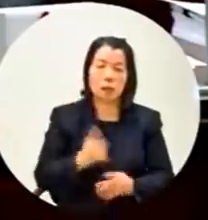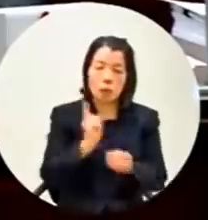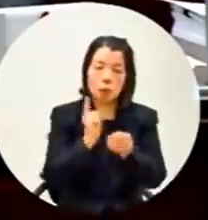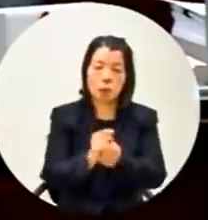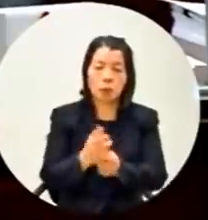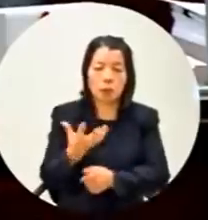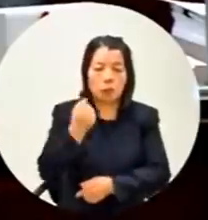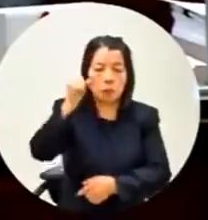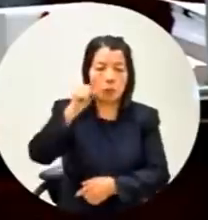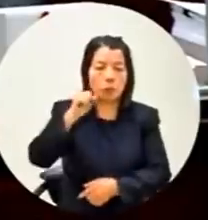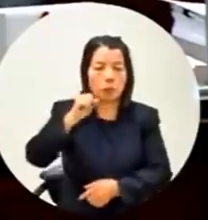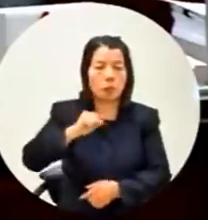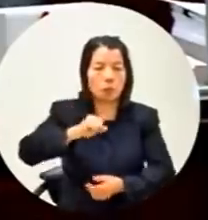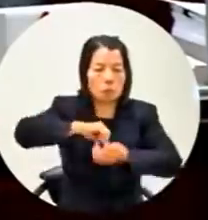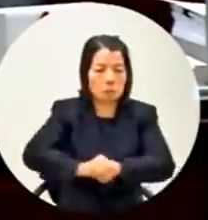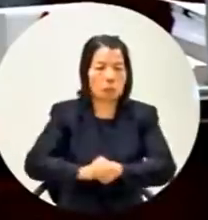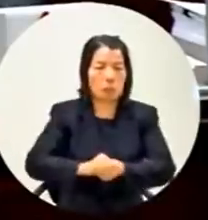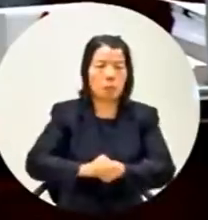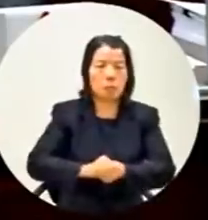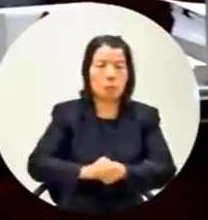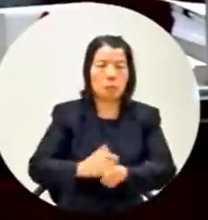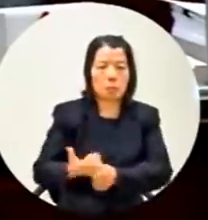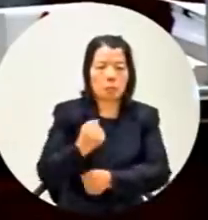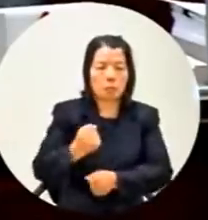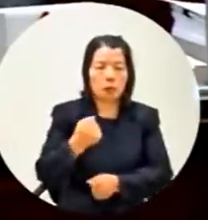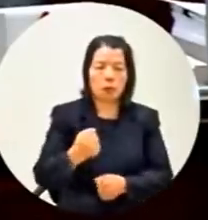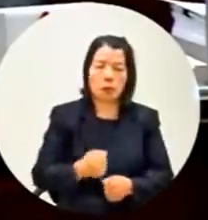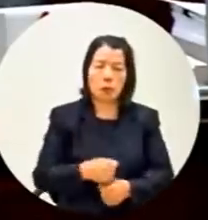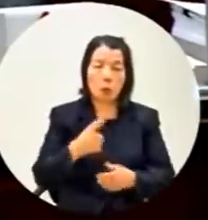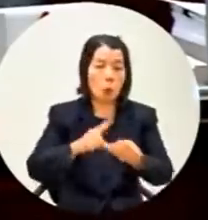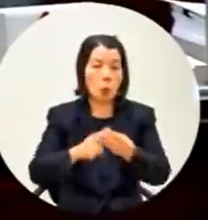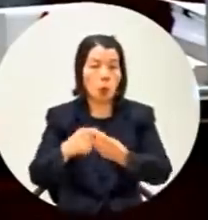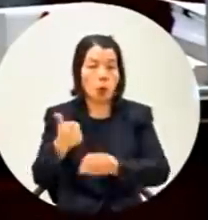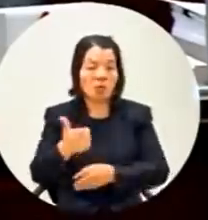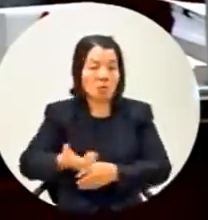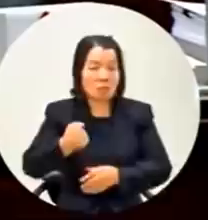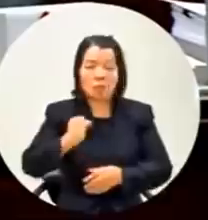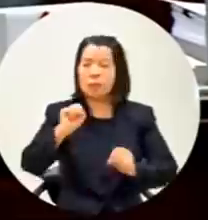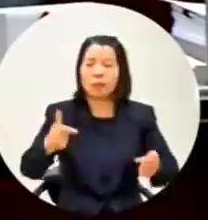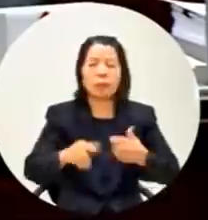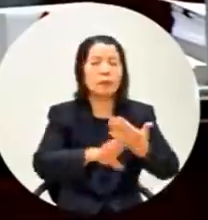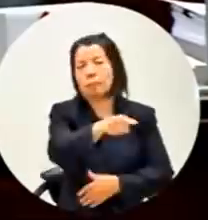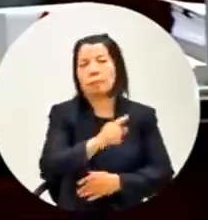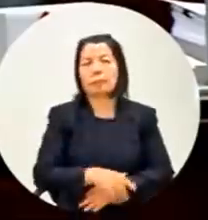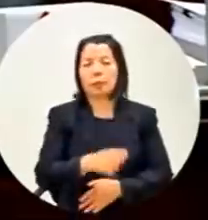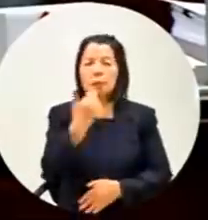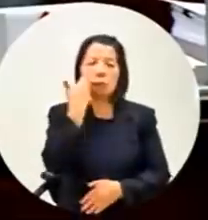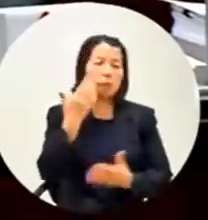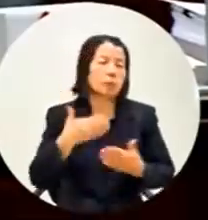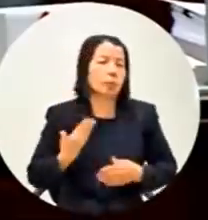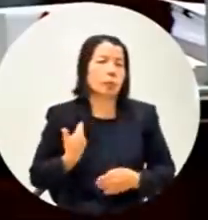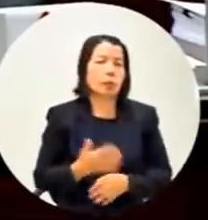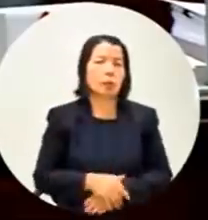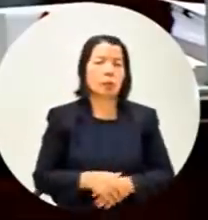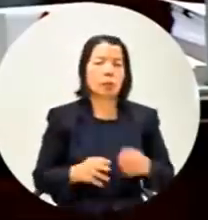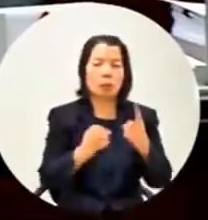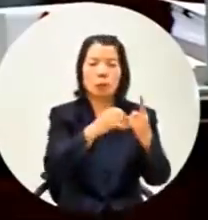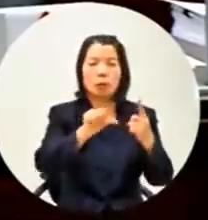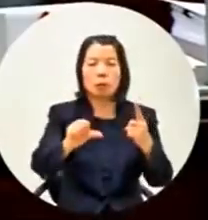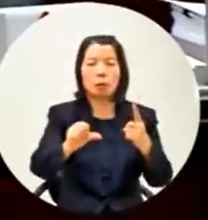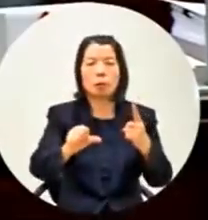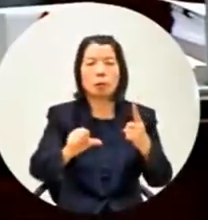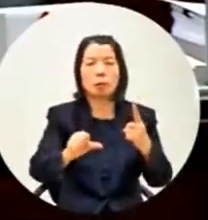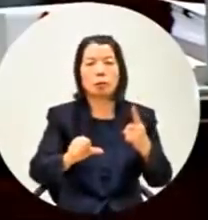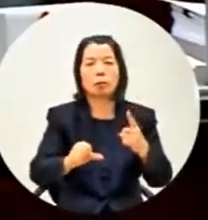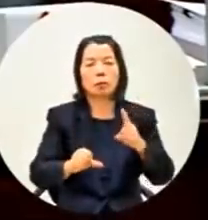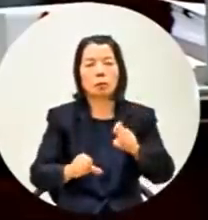是王端仁啊。决策另有他人嘛。是不是？来，去105年11月的时